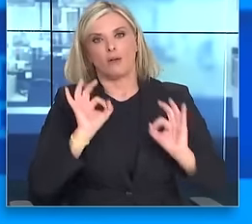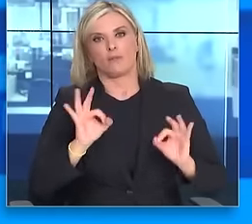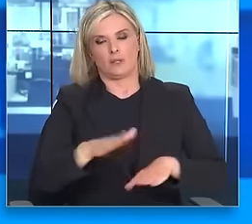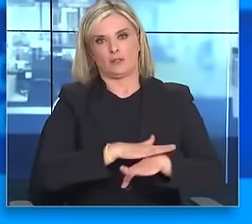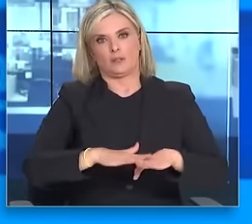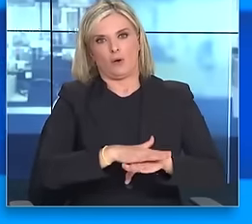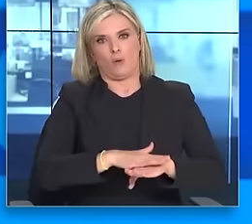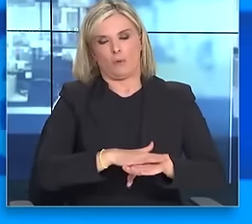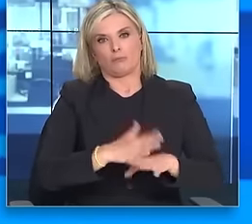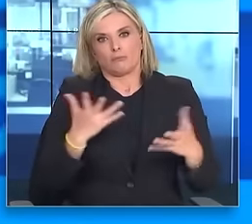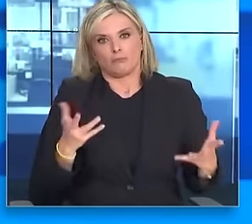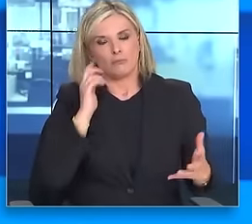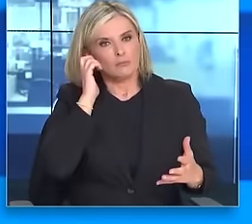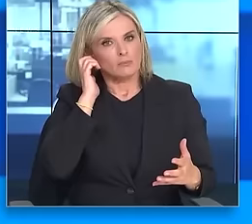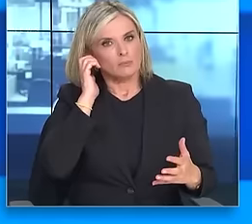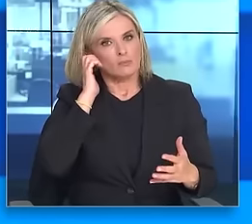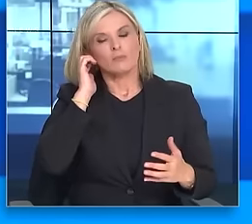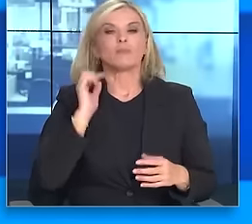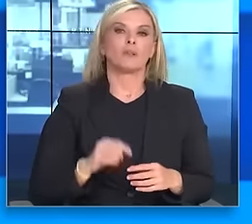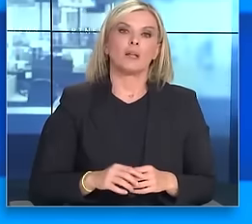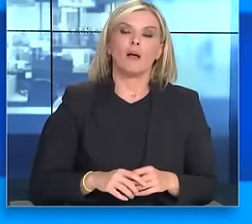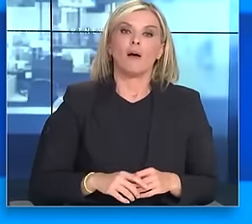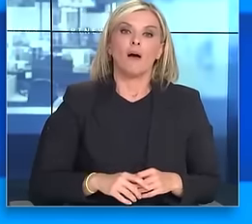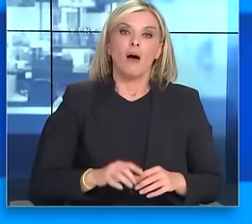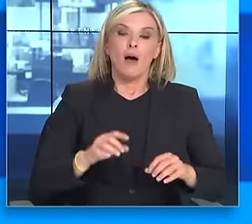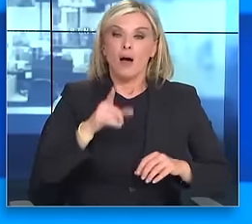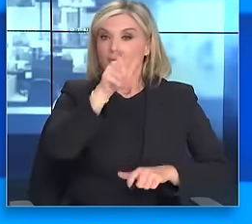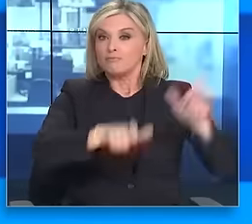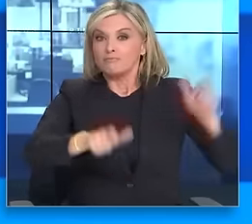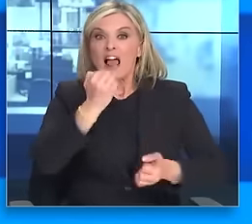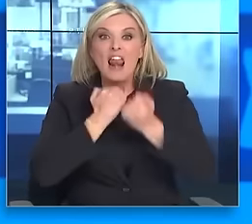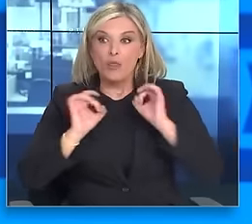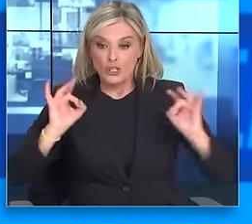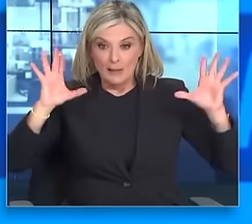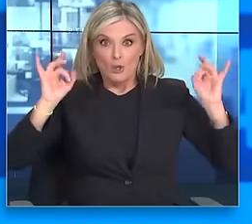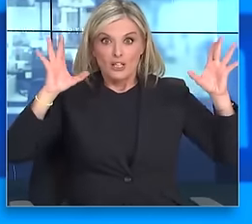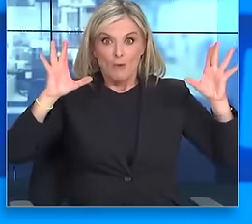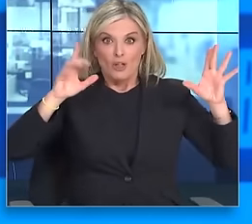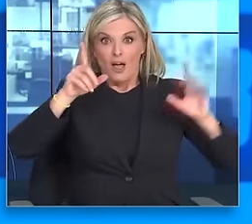καλά. Αλλά λάθος είναι αυτός που δεν κάνει τίποτα. Αλλά θα έλεγα